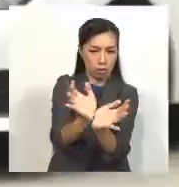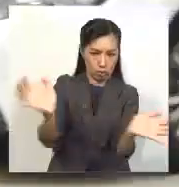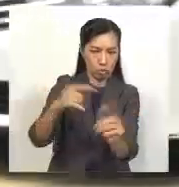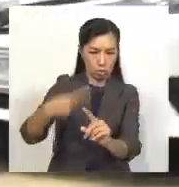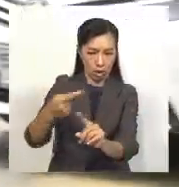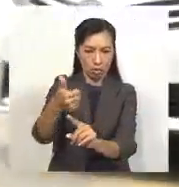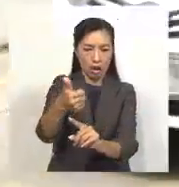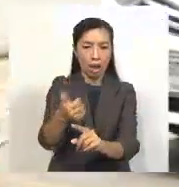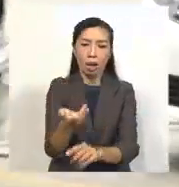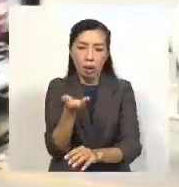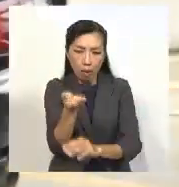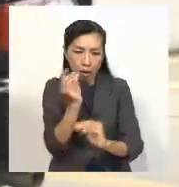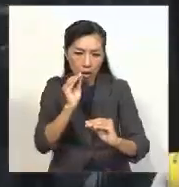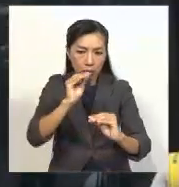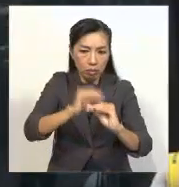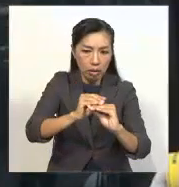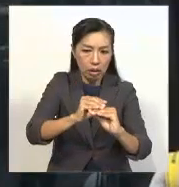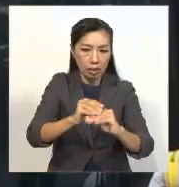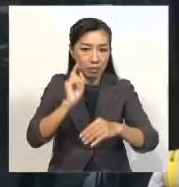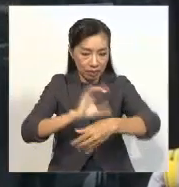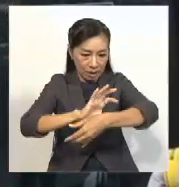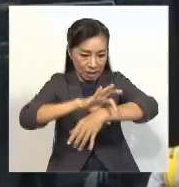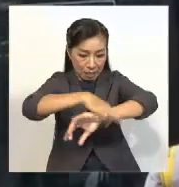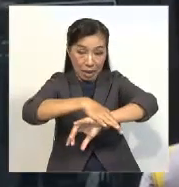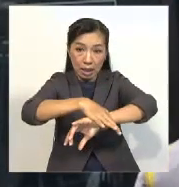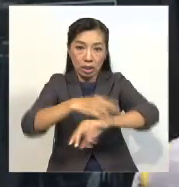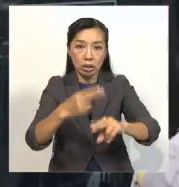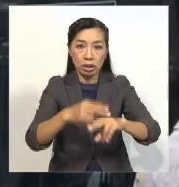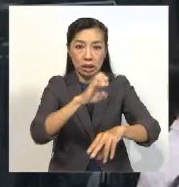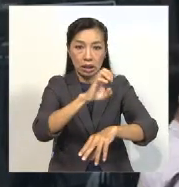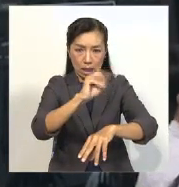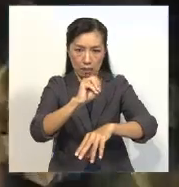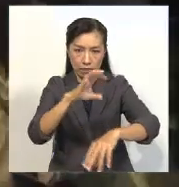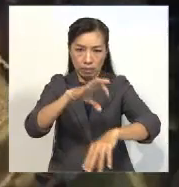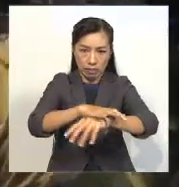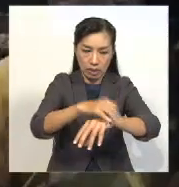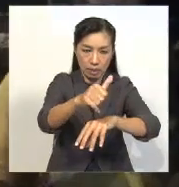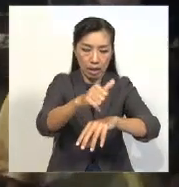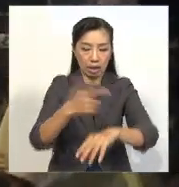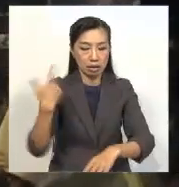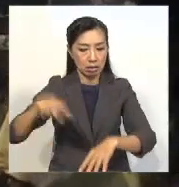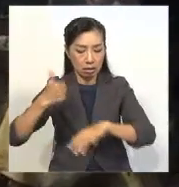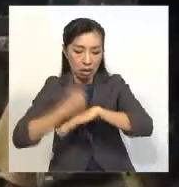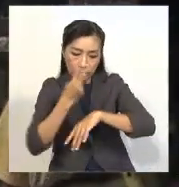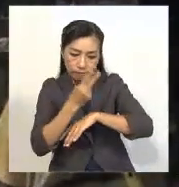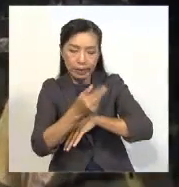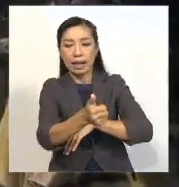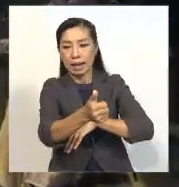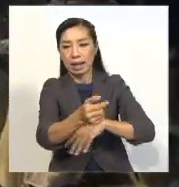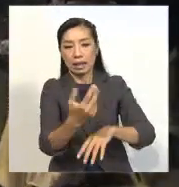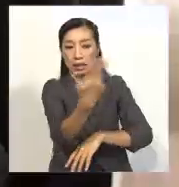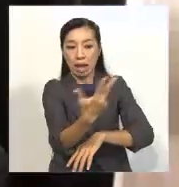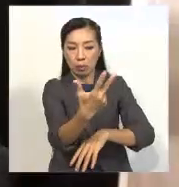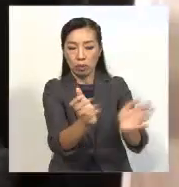จ้งความประสงค์ขอติดตั้งอุปกรณ์อิเล็กทรอนิกส์หรือว่ากำไล EM ศาลพิจารณาแล้วมีคำสั่งอนุญาตให้ปล่อยตัวชั่วคราวผู้ต้องหาทั้ง3คนน